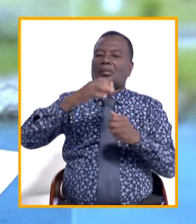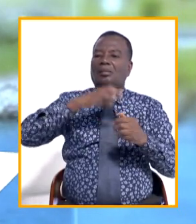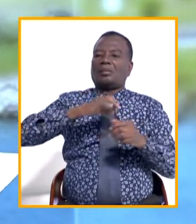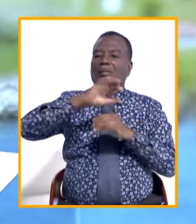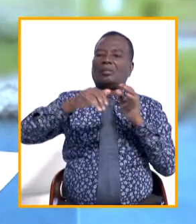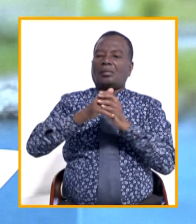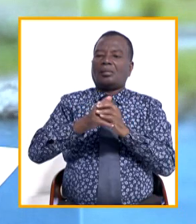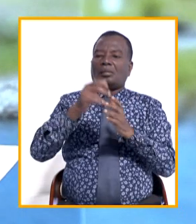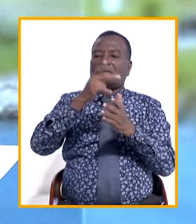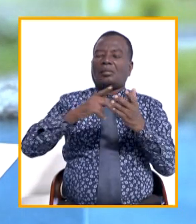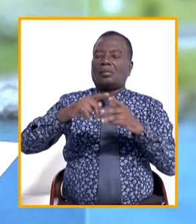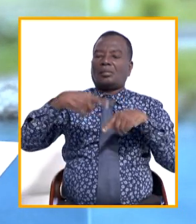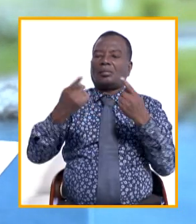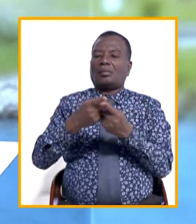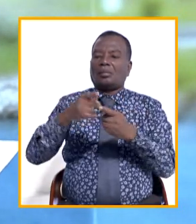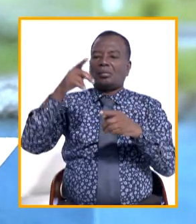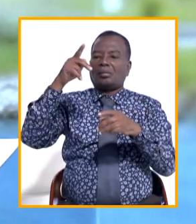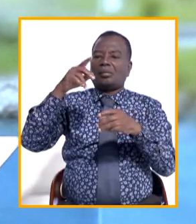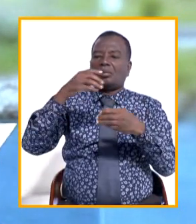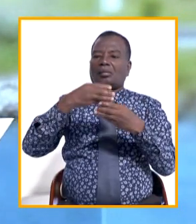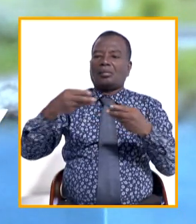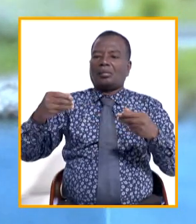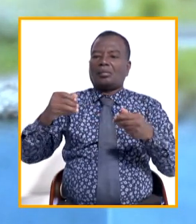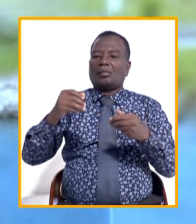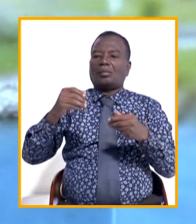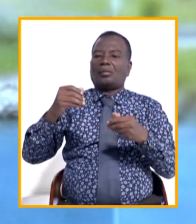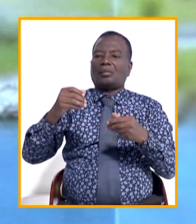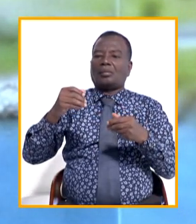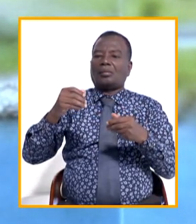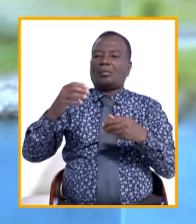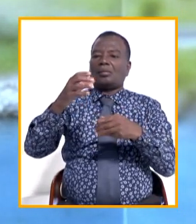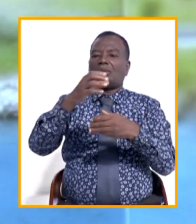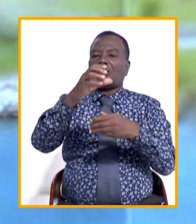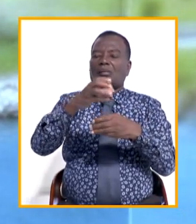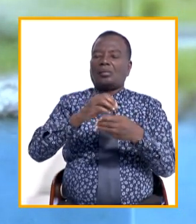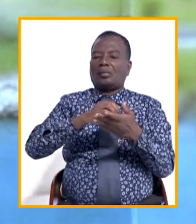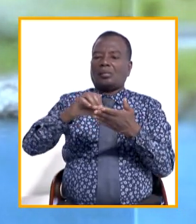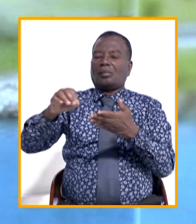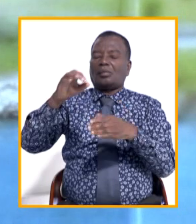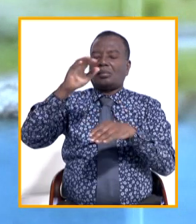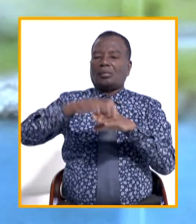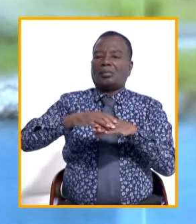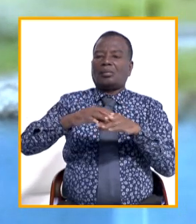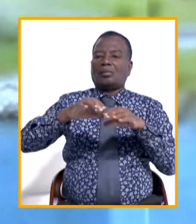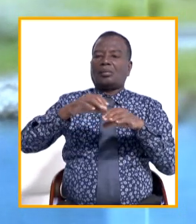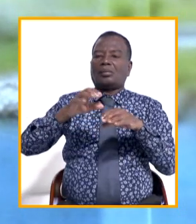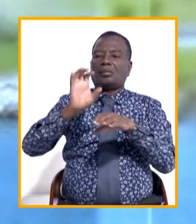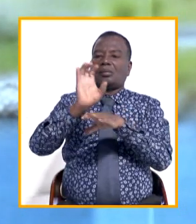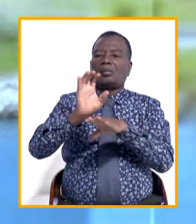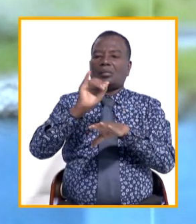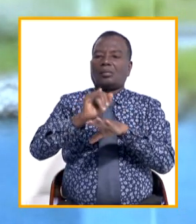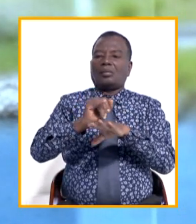l'ensemble des parties prenantes au processus électoral concerne uniquement le recensement sur le territoire national. Les